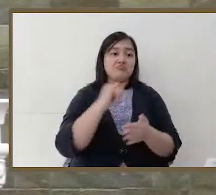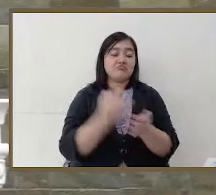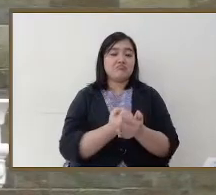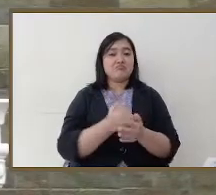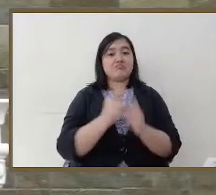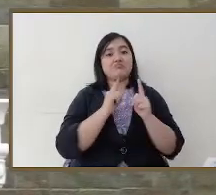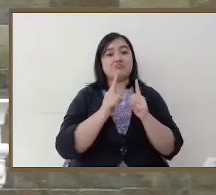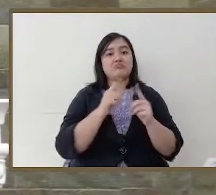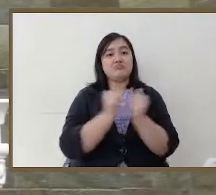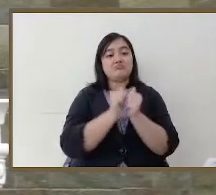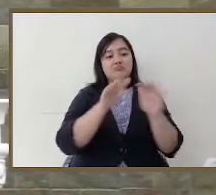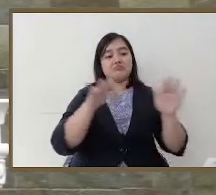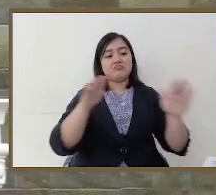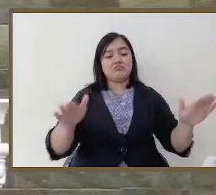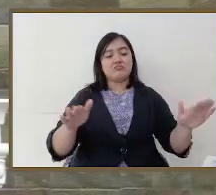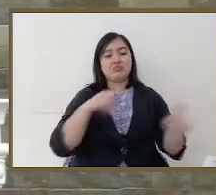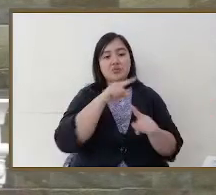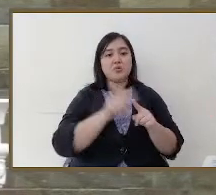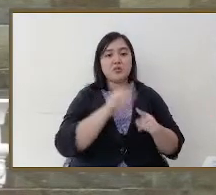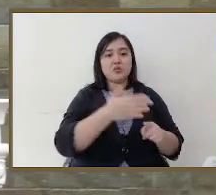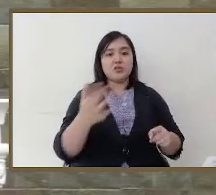ang iyong anak kung kailan kagalit na galit.